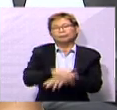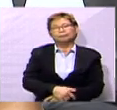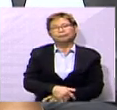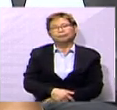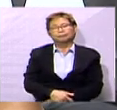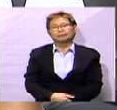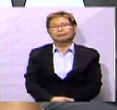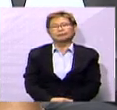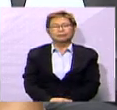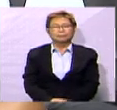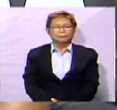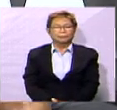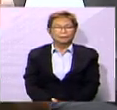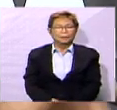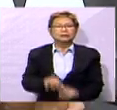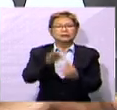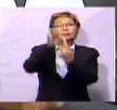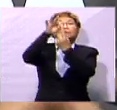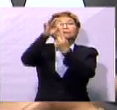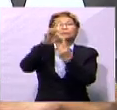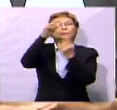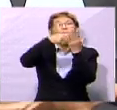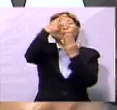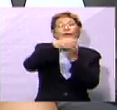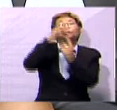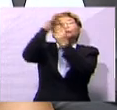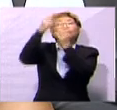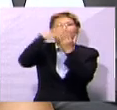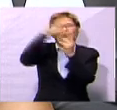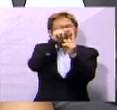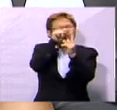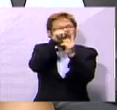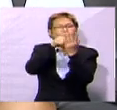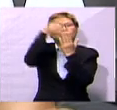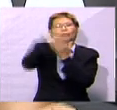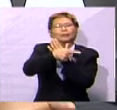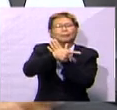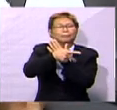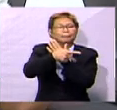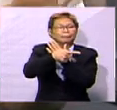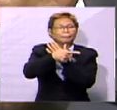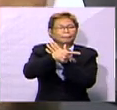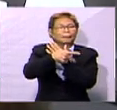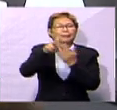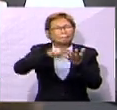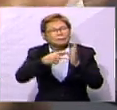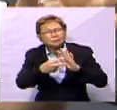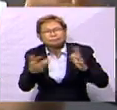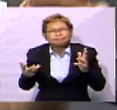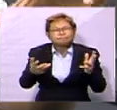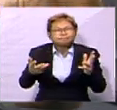jadi This is specific specific program program specific in the sense that dia